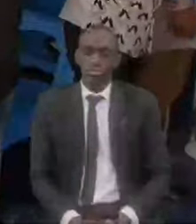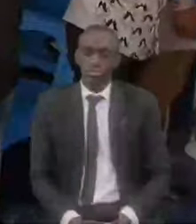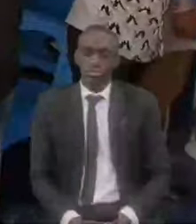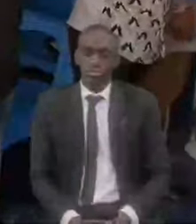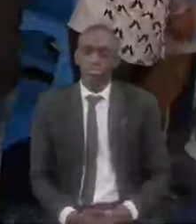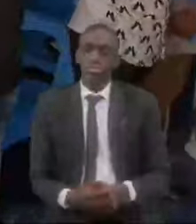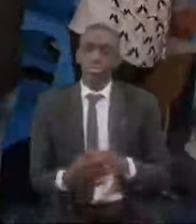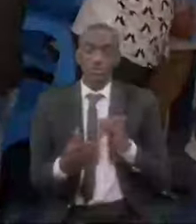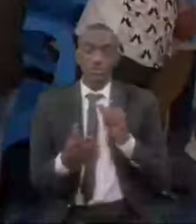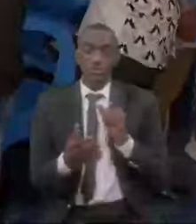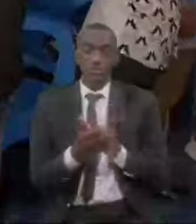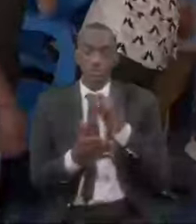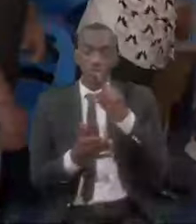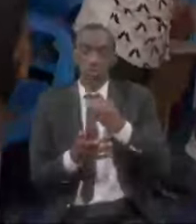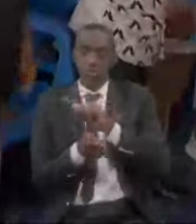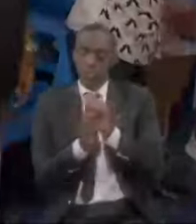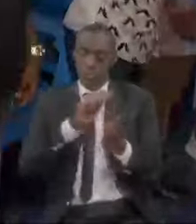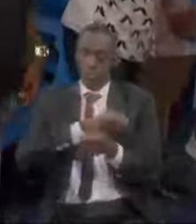Je me détourne de ces choses.